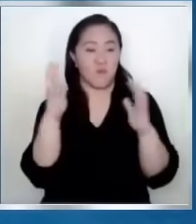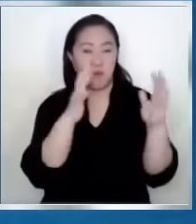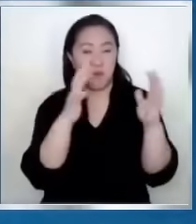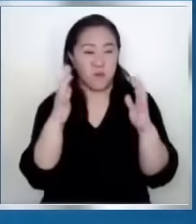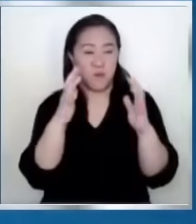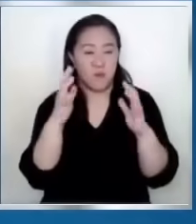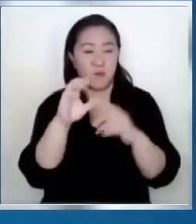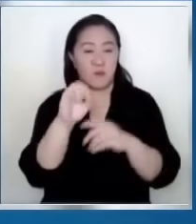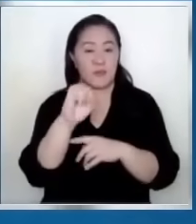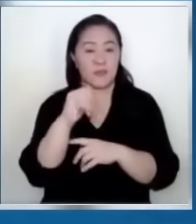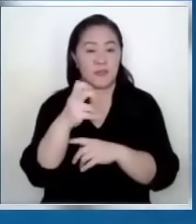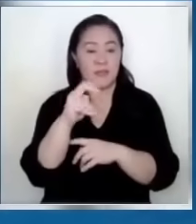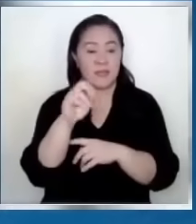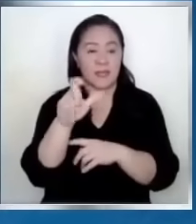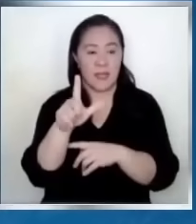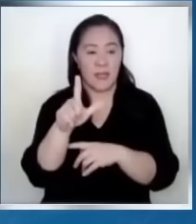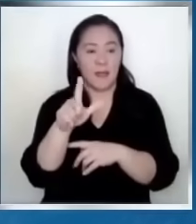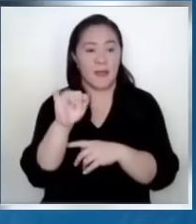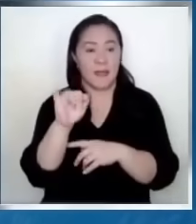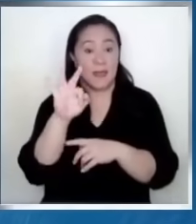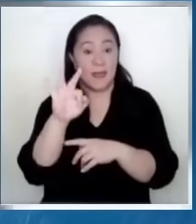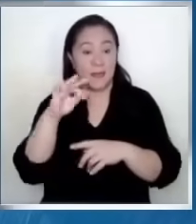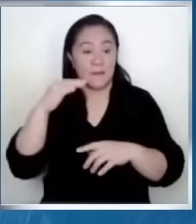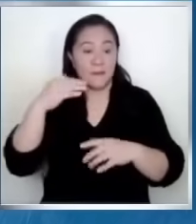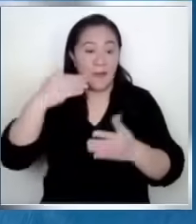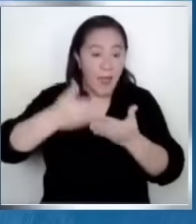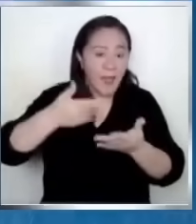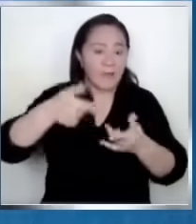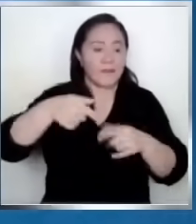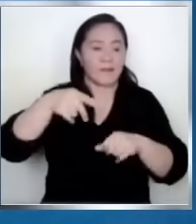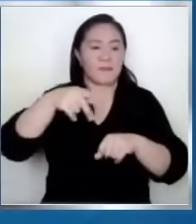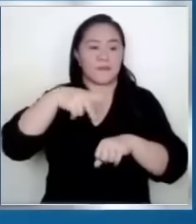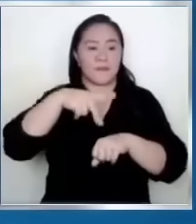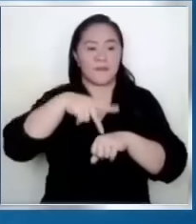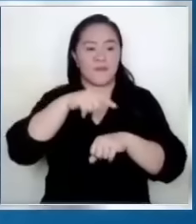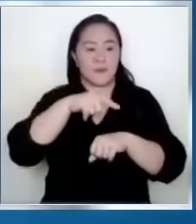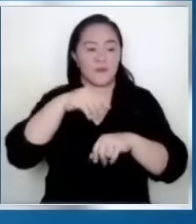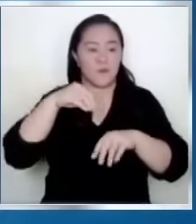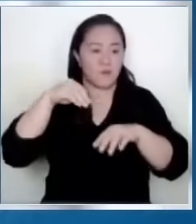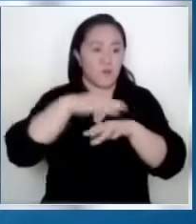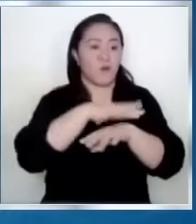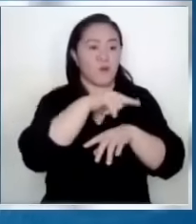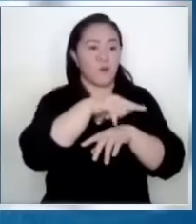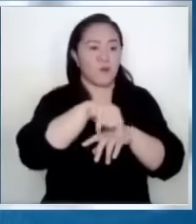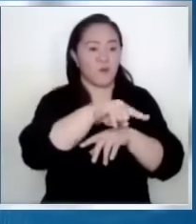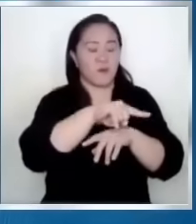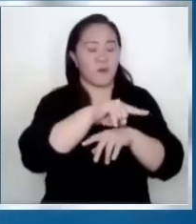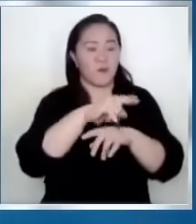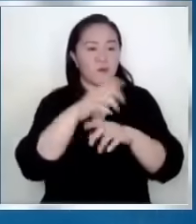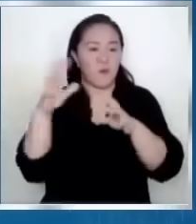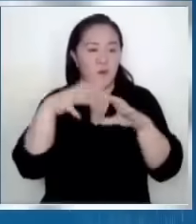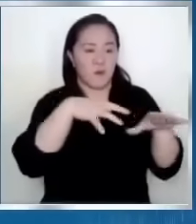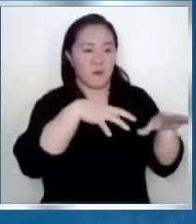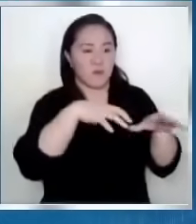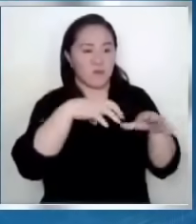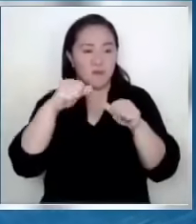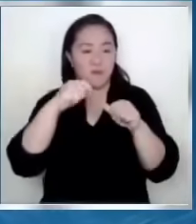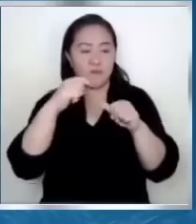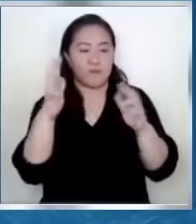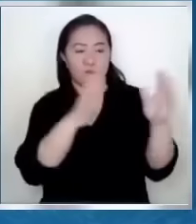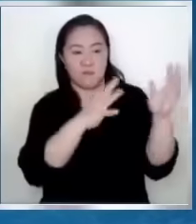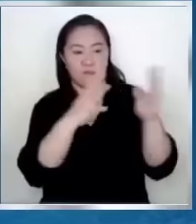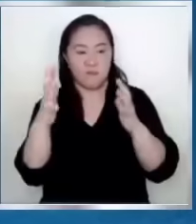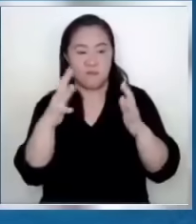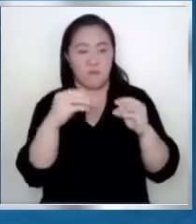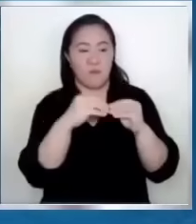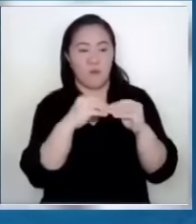po, maglandfall man o hindi, mas palalakasin ng Bagyong Jenny ang habagat na magpapaulan at magdadala ng malalakas